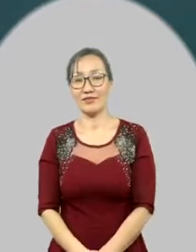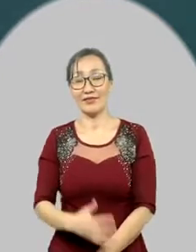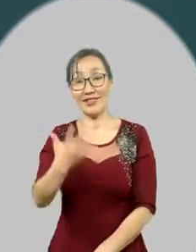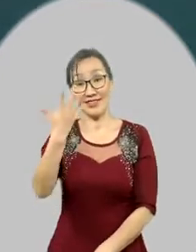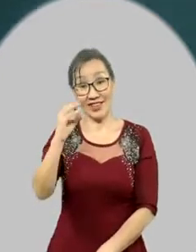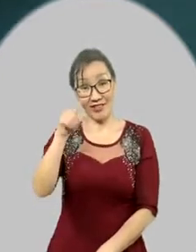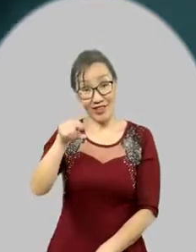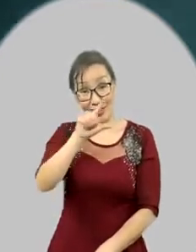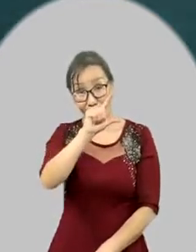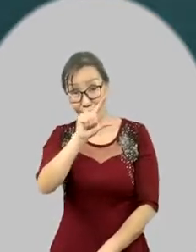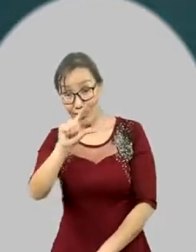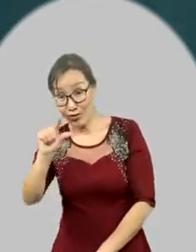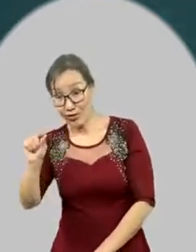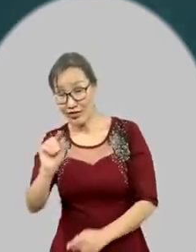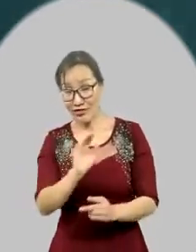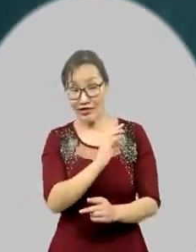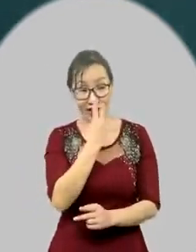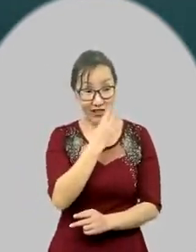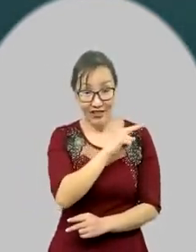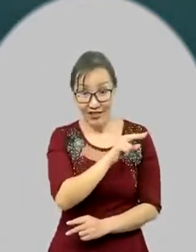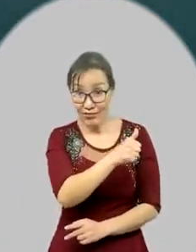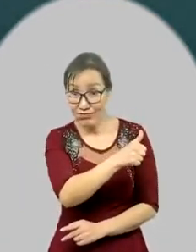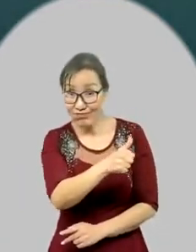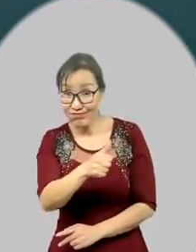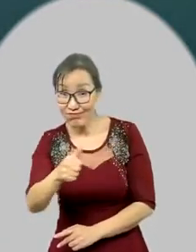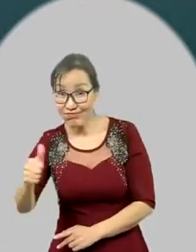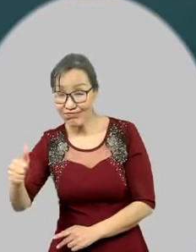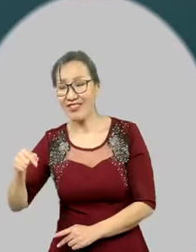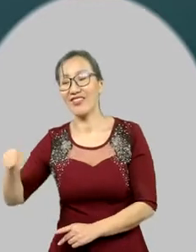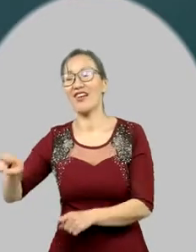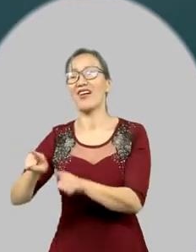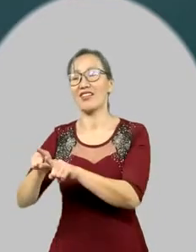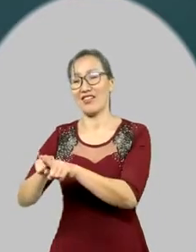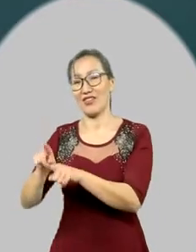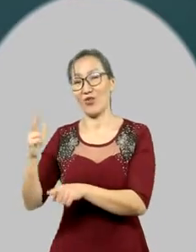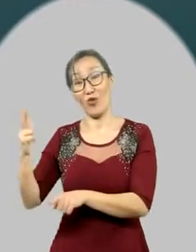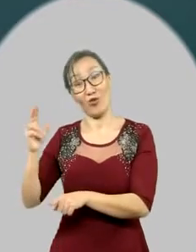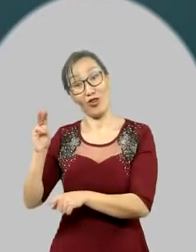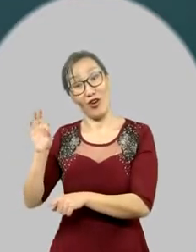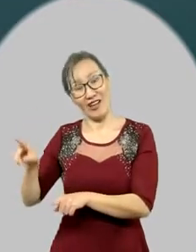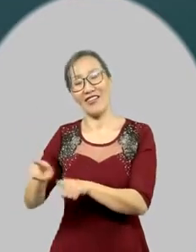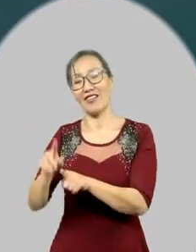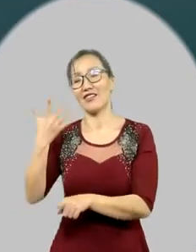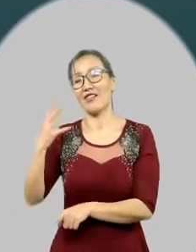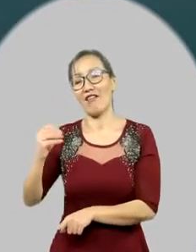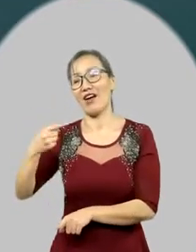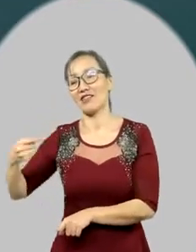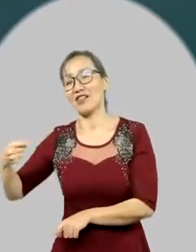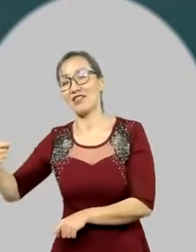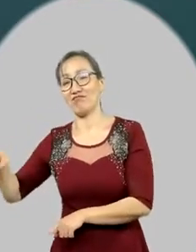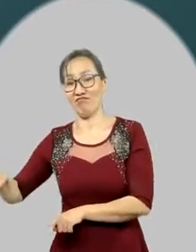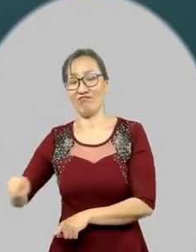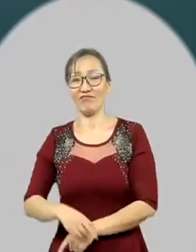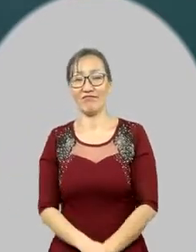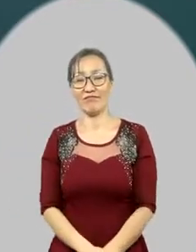Тэгэхээр 50-аар буурсан дараалал үргэлжилж байгаа учраас үүний дараагийн гишүүн нь мөн 50-аар буурсан байгаа.